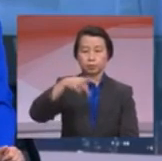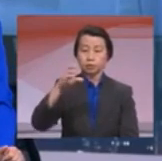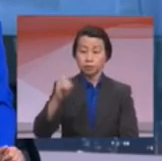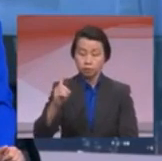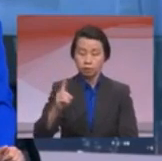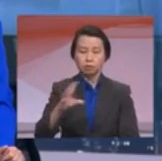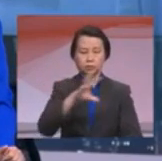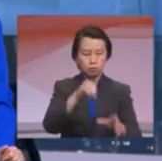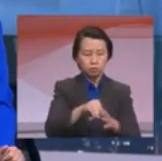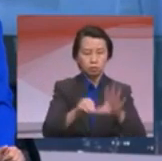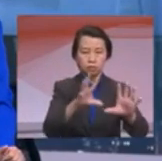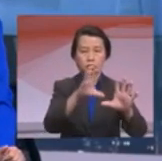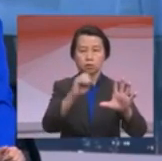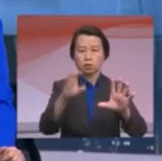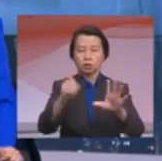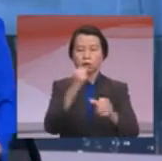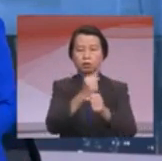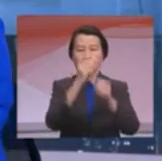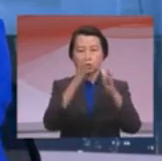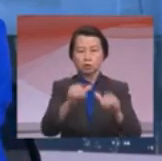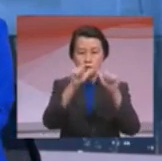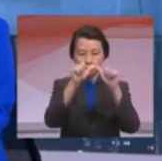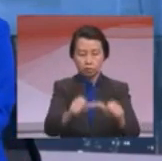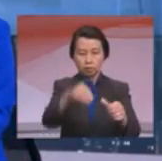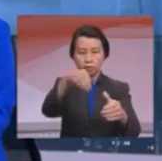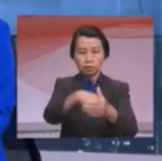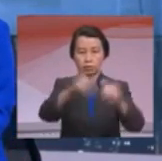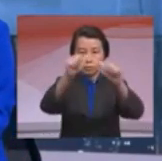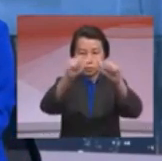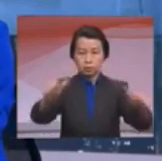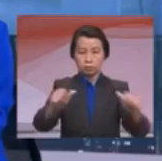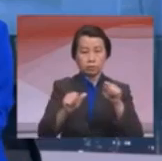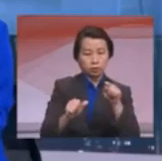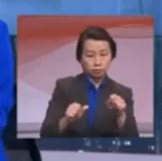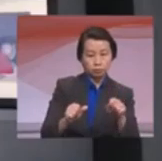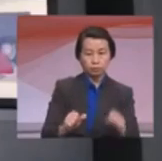seramai 500 pekerja yang tinggal di asrama berkenaan.